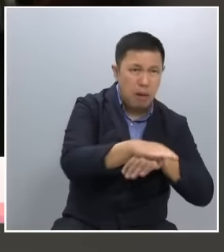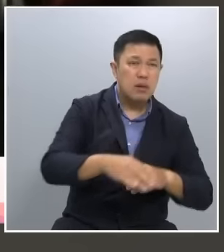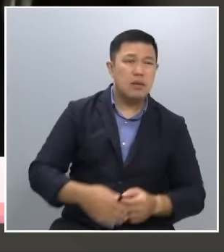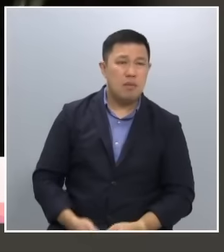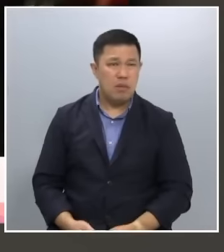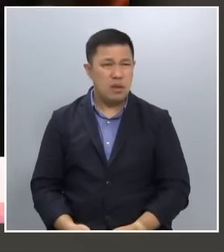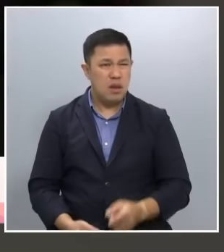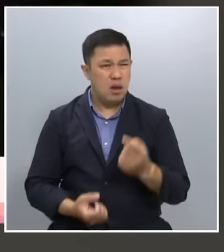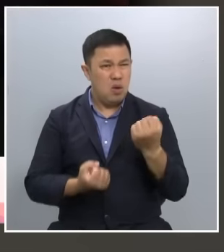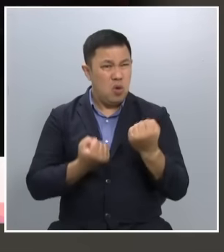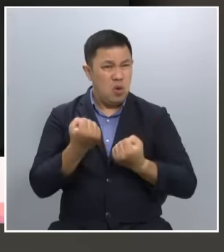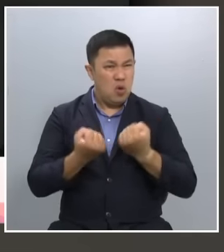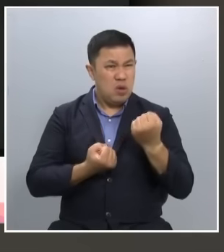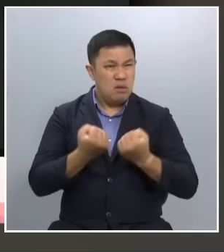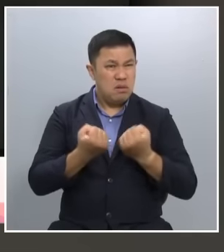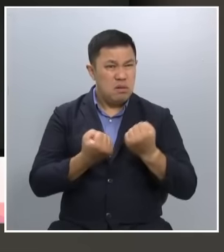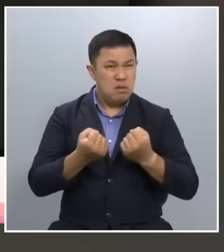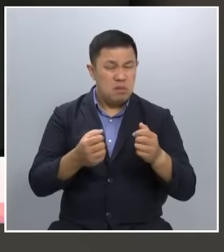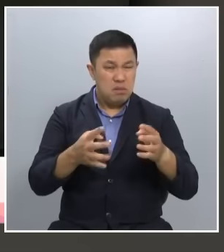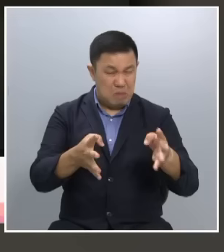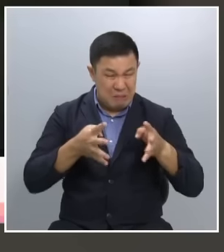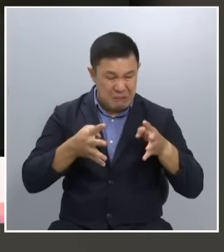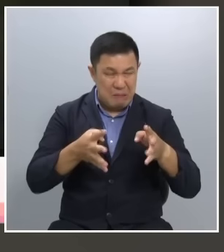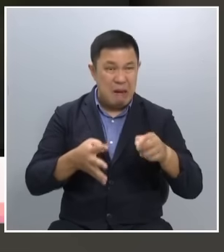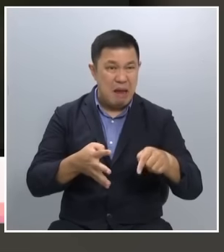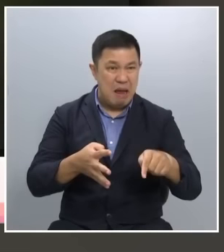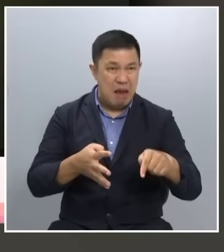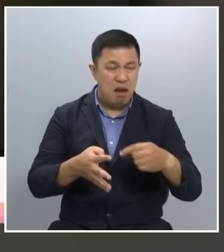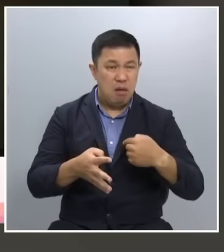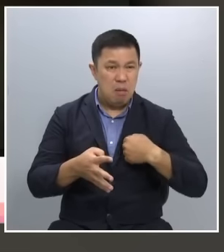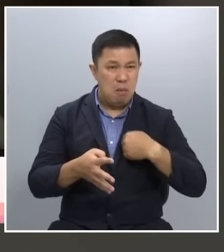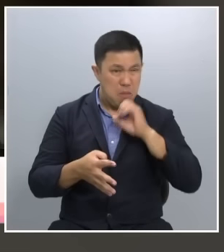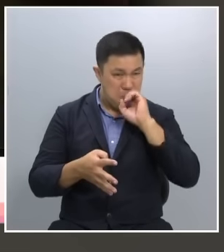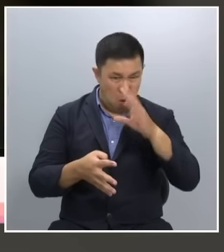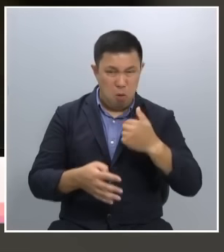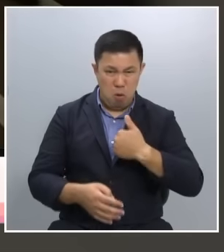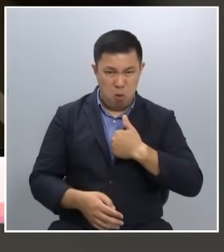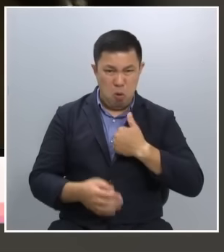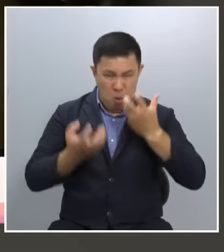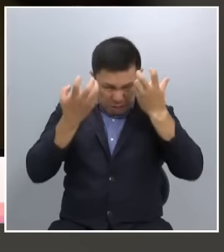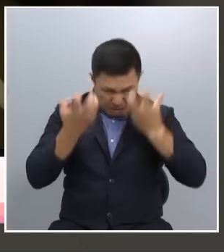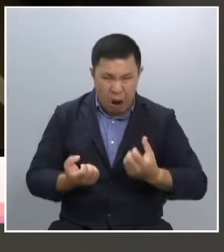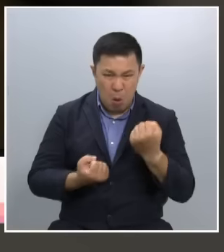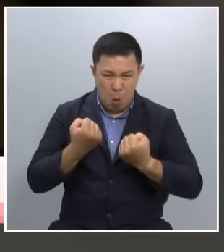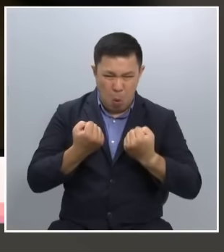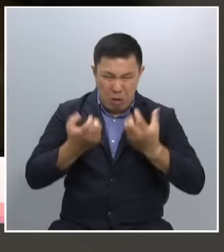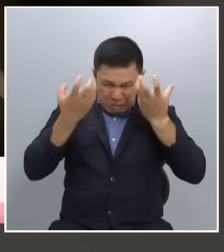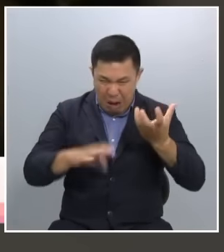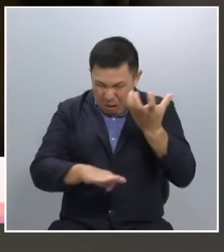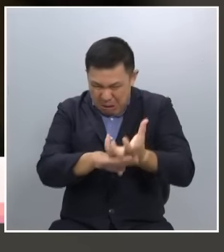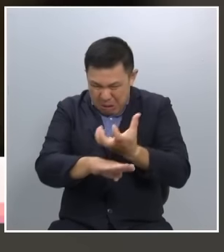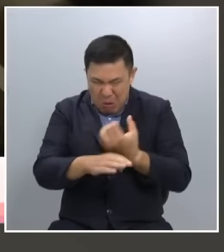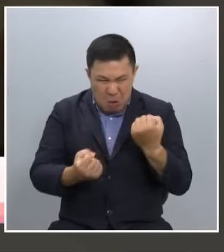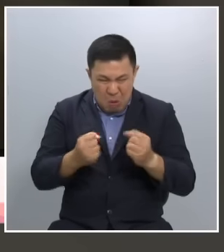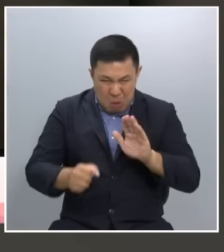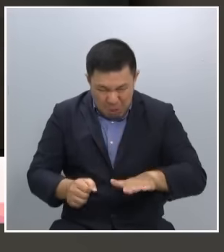แต่ทั้งฝั่งรถของรถเหมือนกับรถบรรทุกนะฮะคือก็บอกว่าเขาเองเนี่ยรถเขาหนักเขาชะลอยากเพราะ